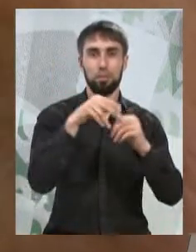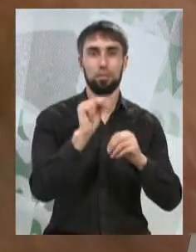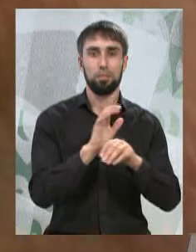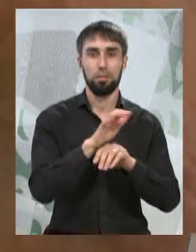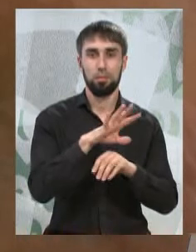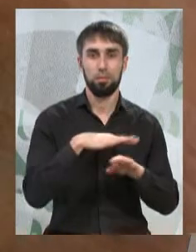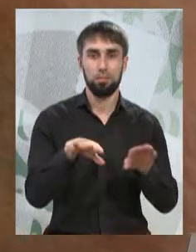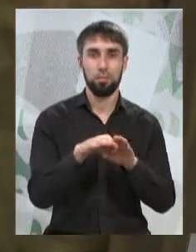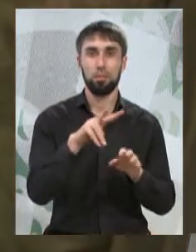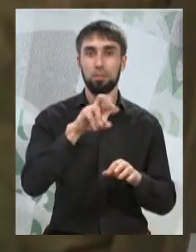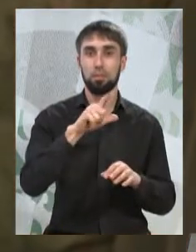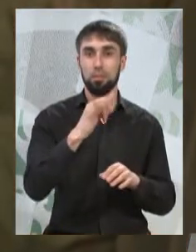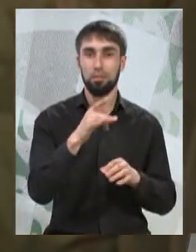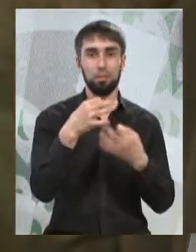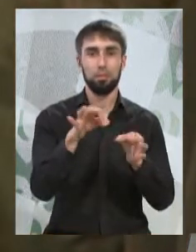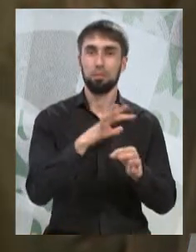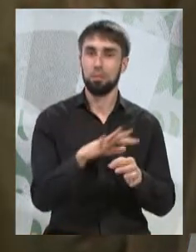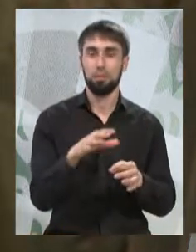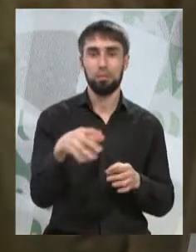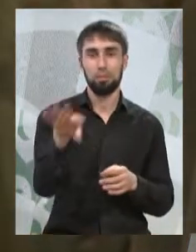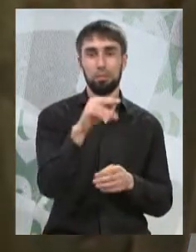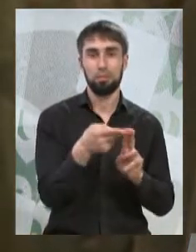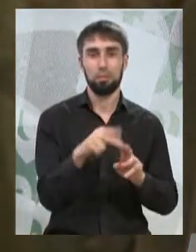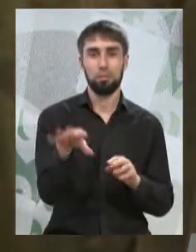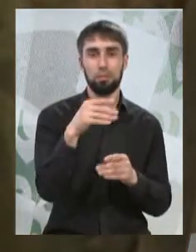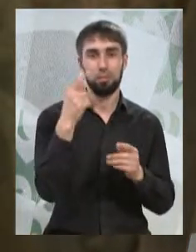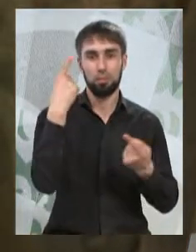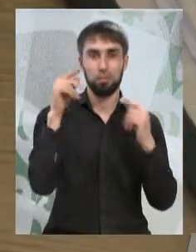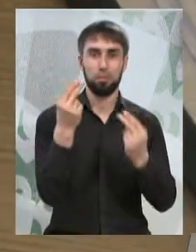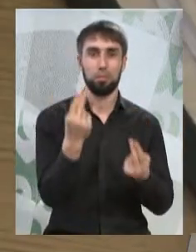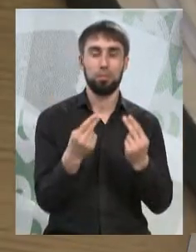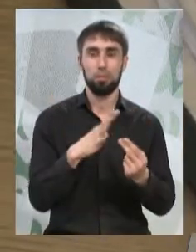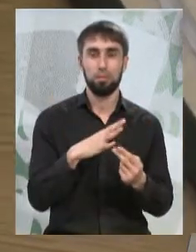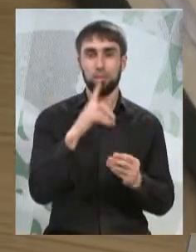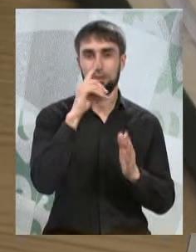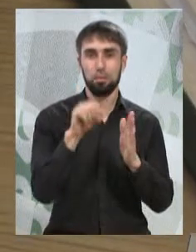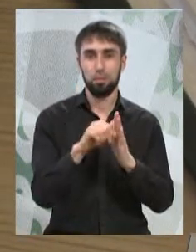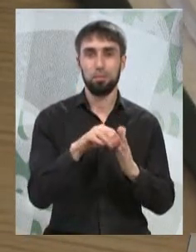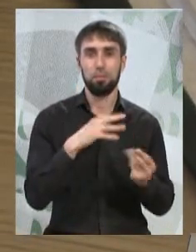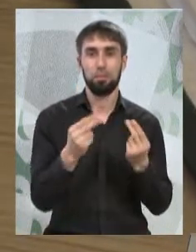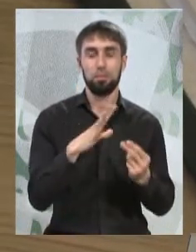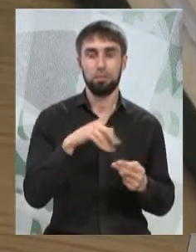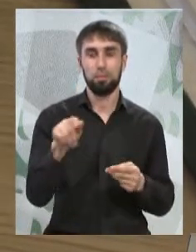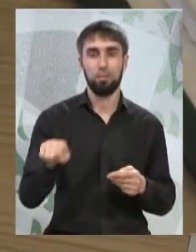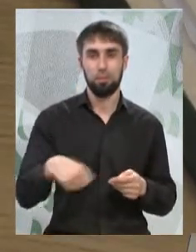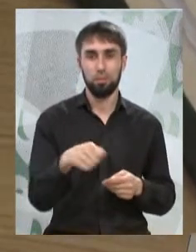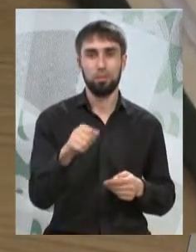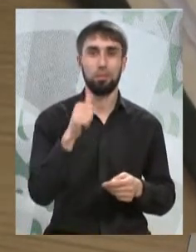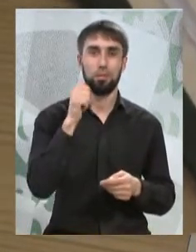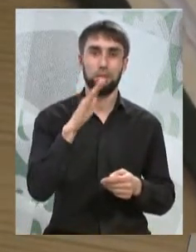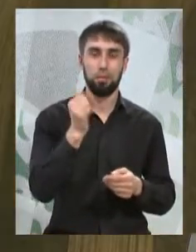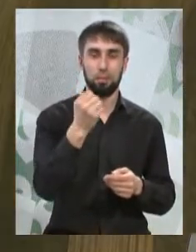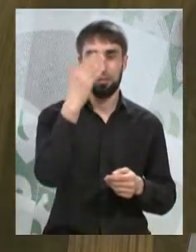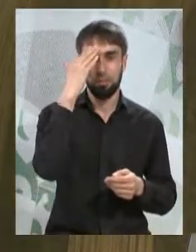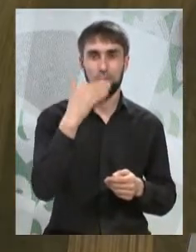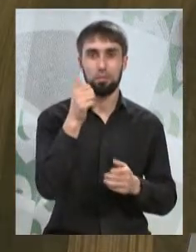правило, не допускали. Поэтому дети сами искали себе развлечения. Зимой играли в хоккей, а летом гоняли самодельный футбольный